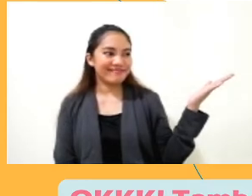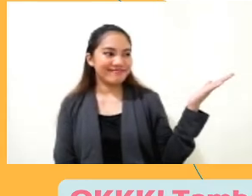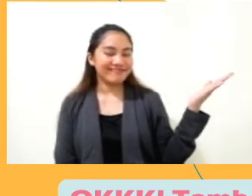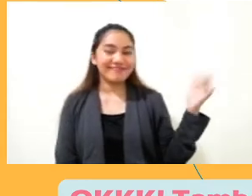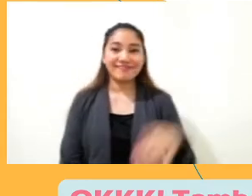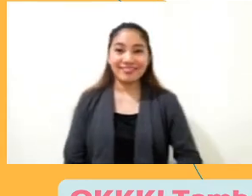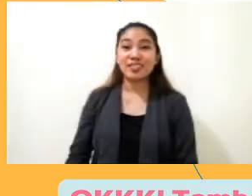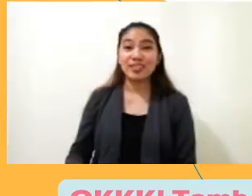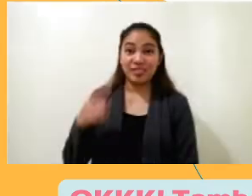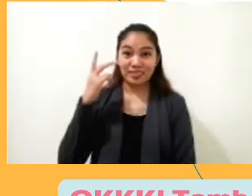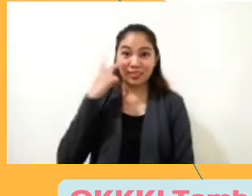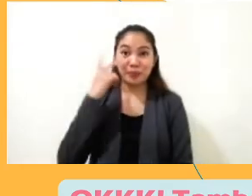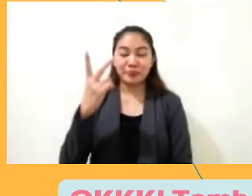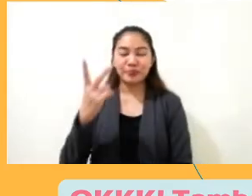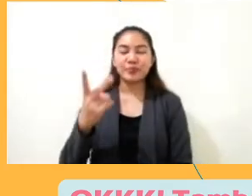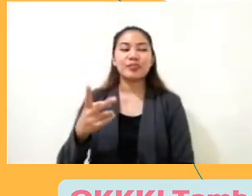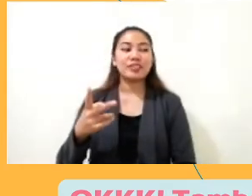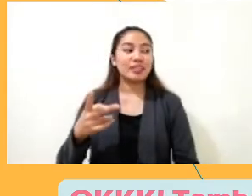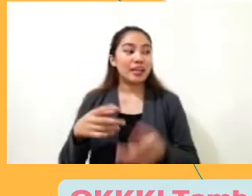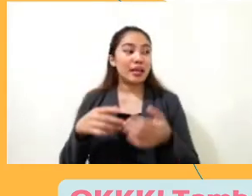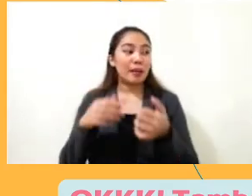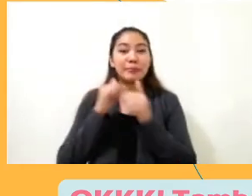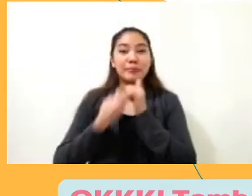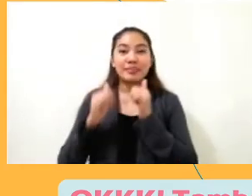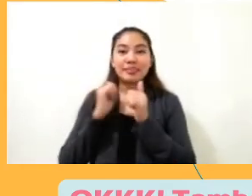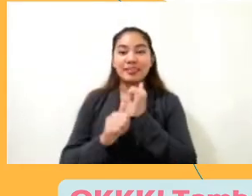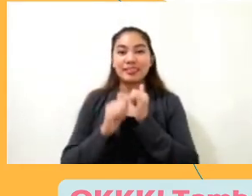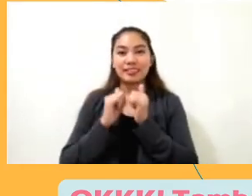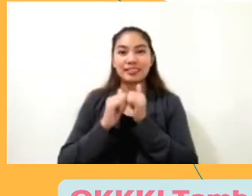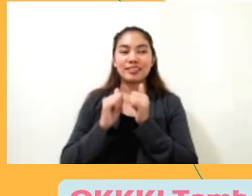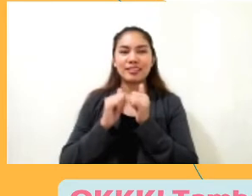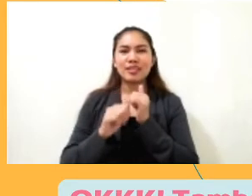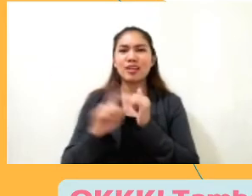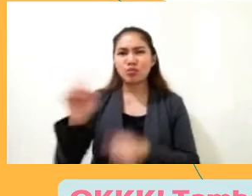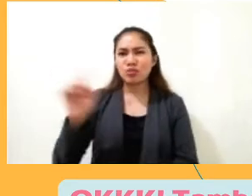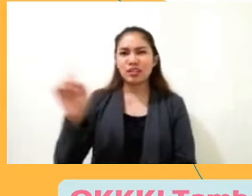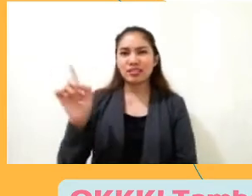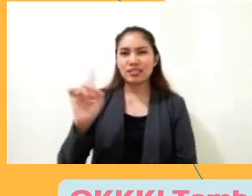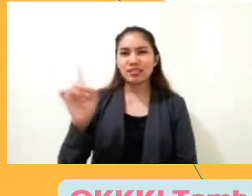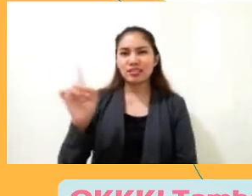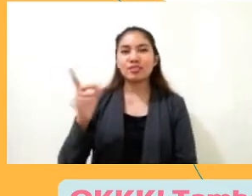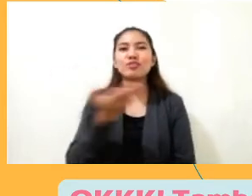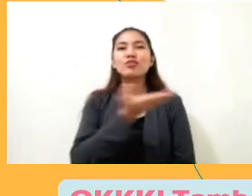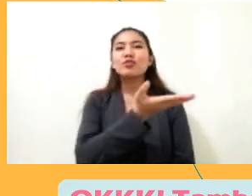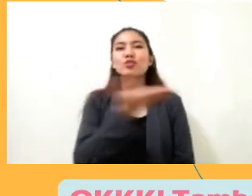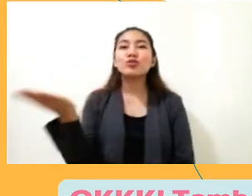Yon. So, ano ang inyong napansin doon?